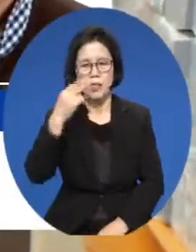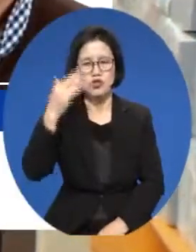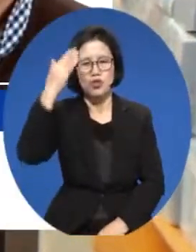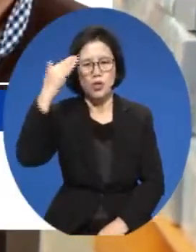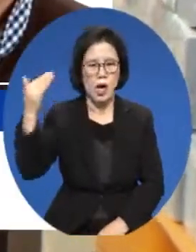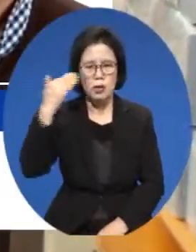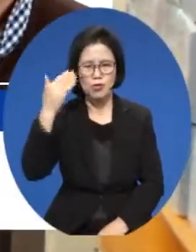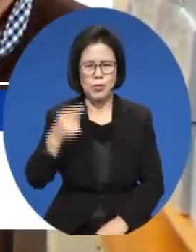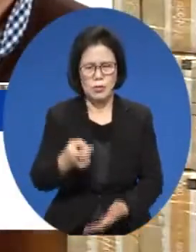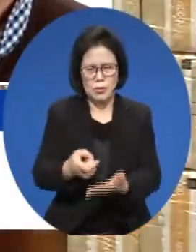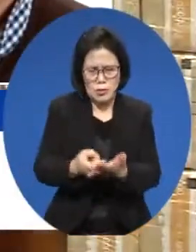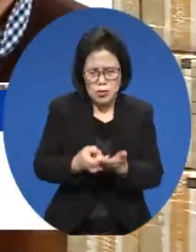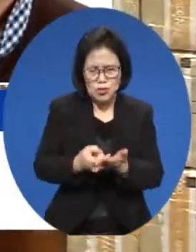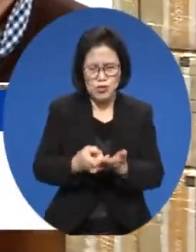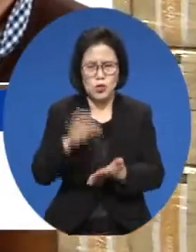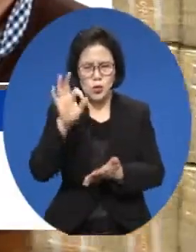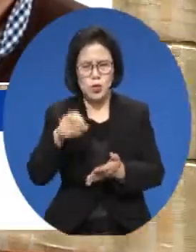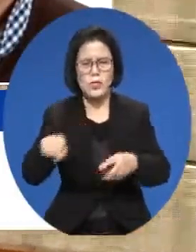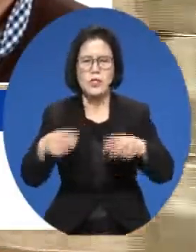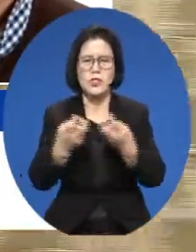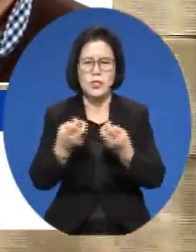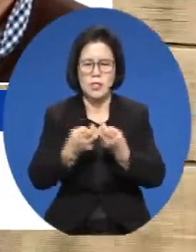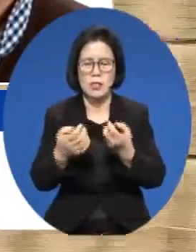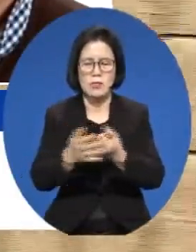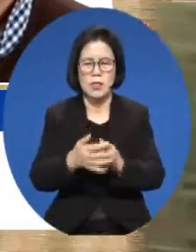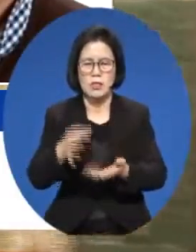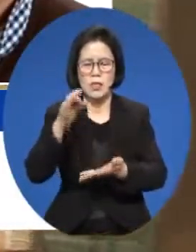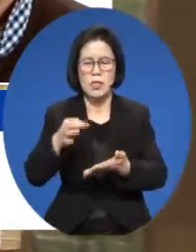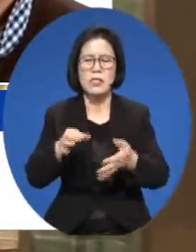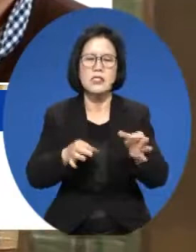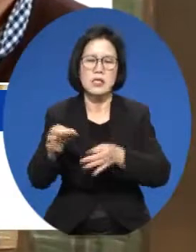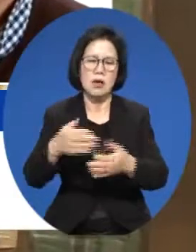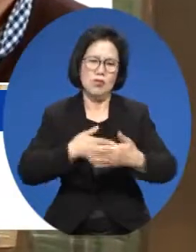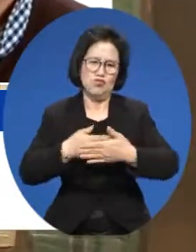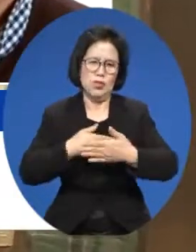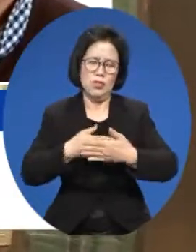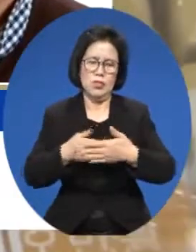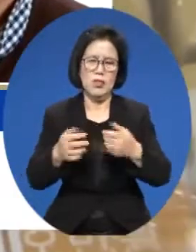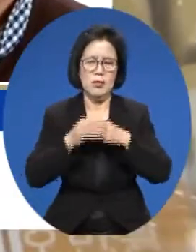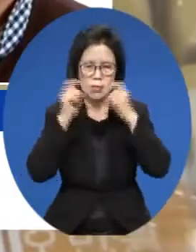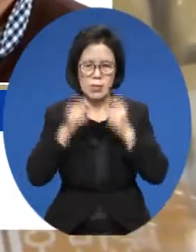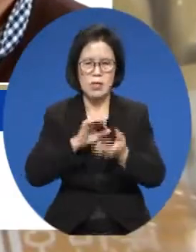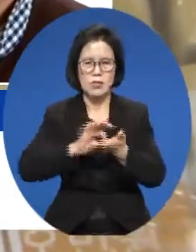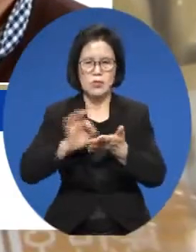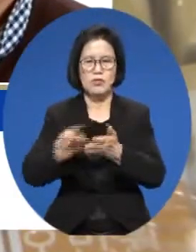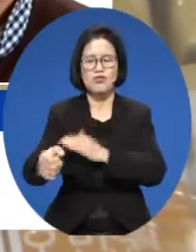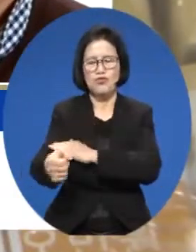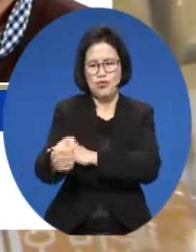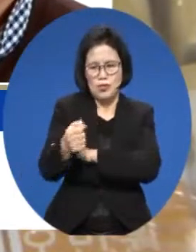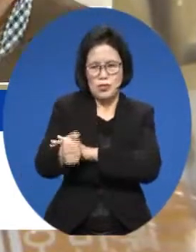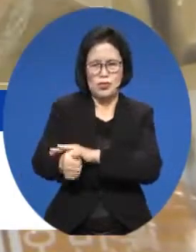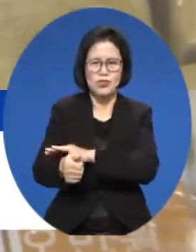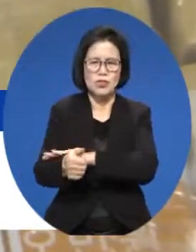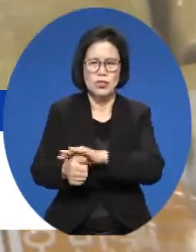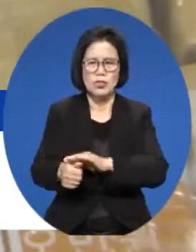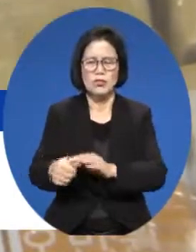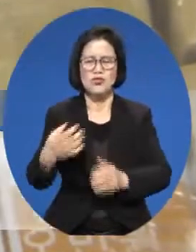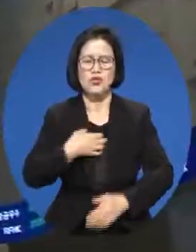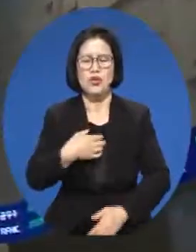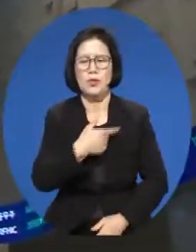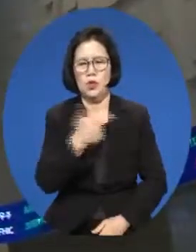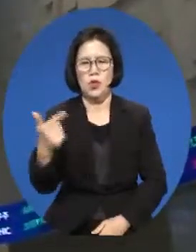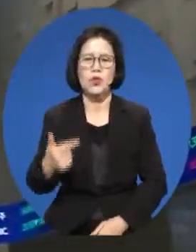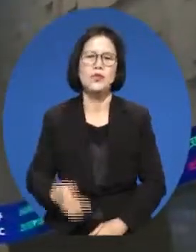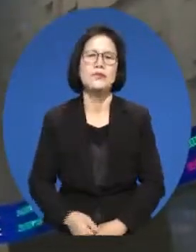한국의 이제 긴축적 통화 정책으로 인해서 자산 시장의 불안정이 민간 소비를 위축시킬 위험이 가장 크다는 데